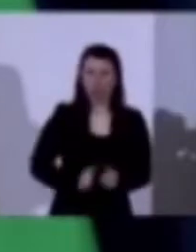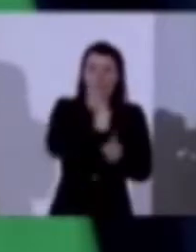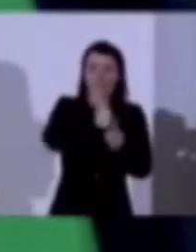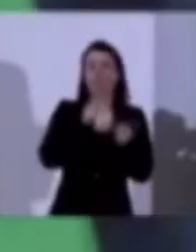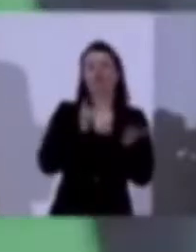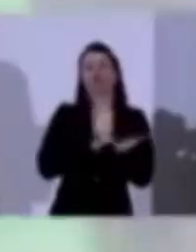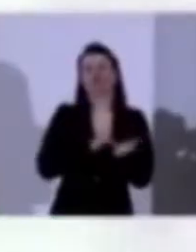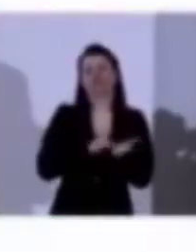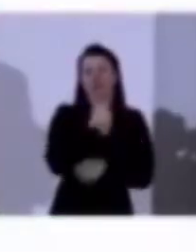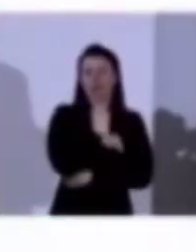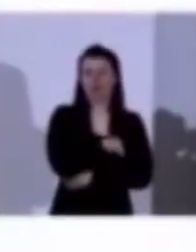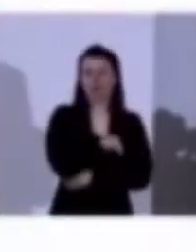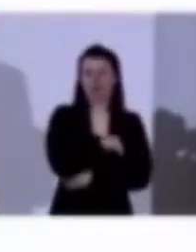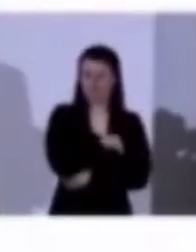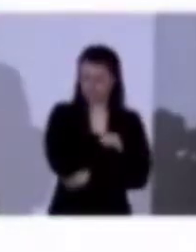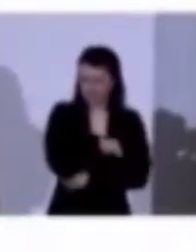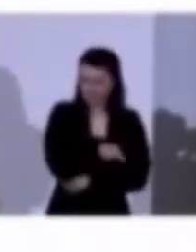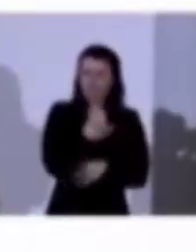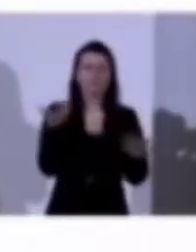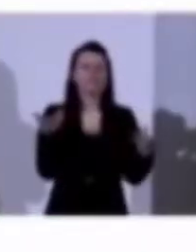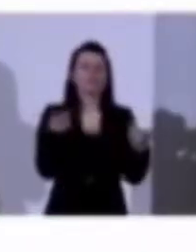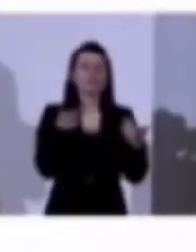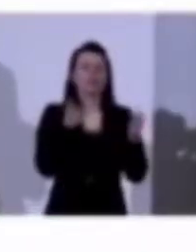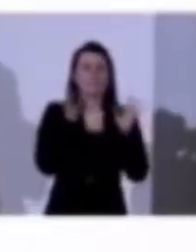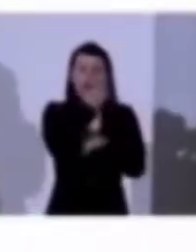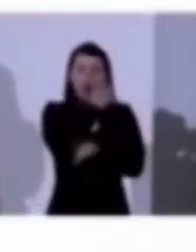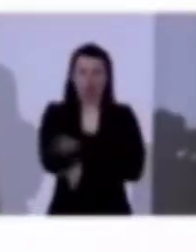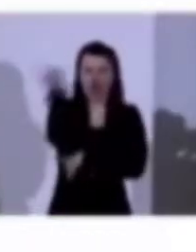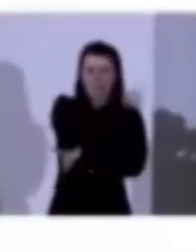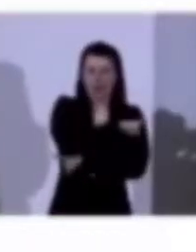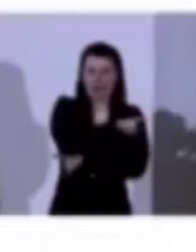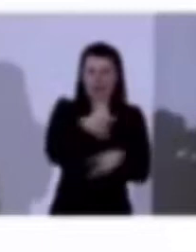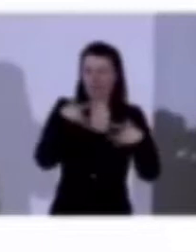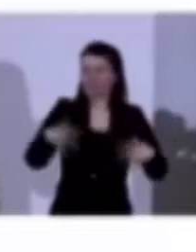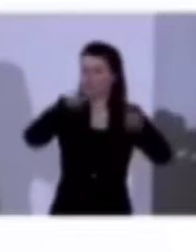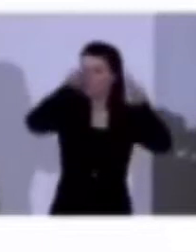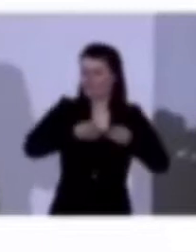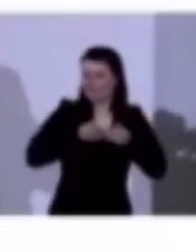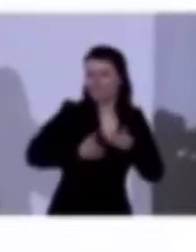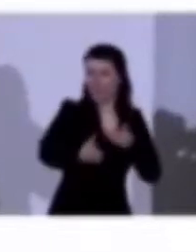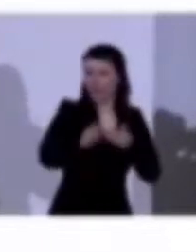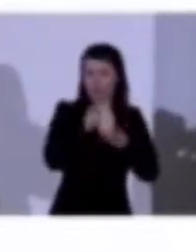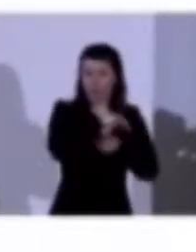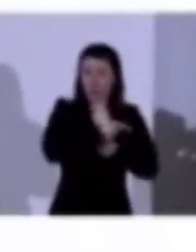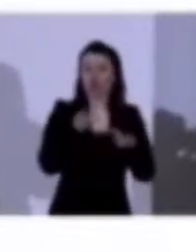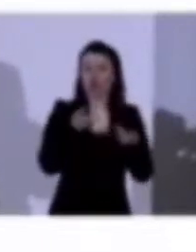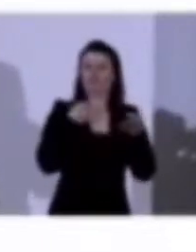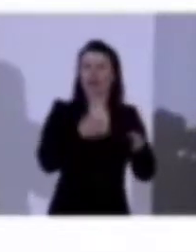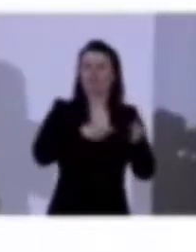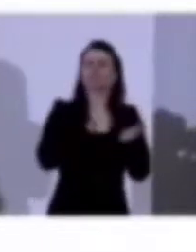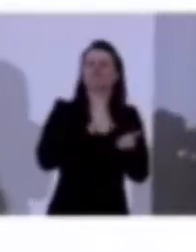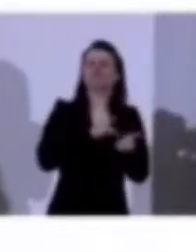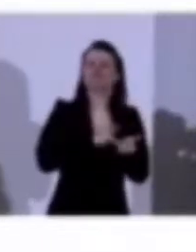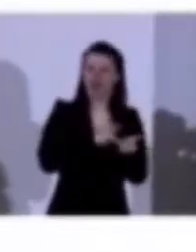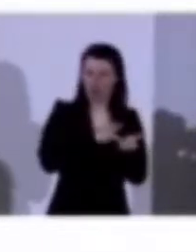digitale quindi diciamo sarà sponibile a partire da domani questo canale è il canale digitale